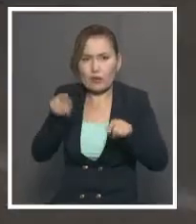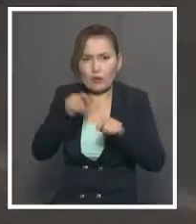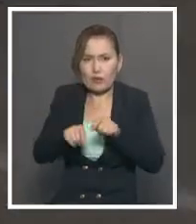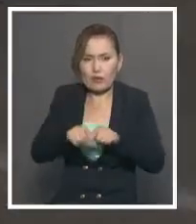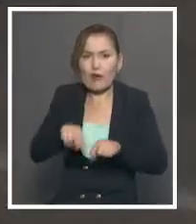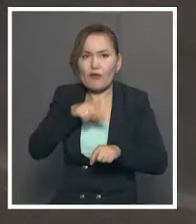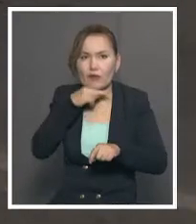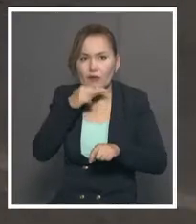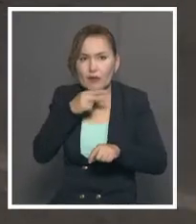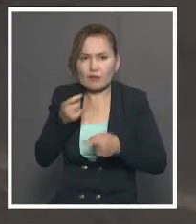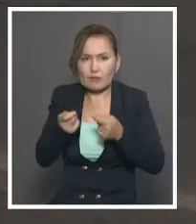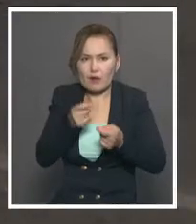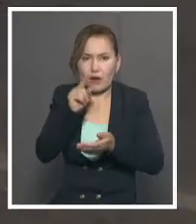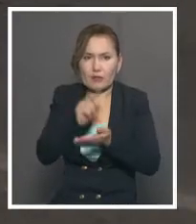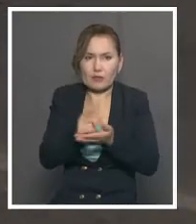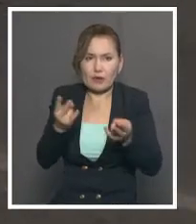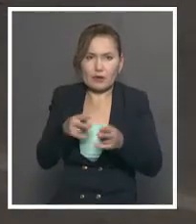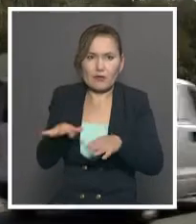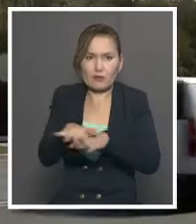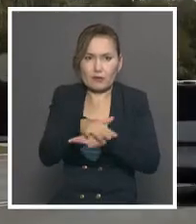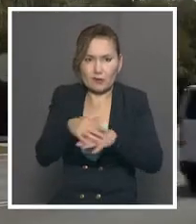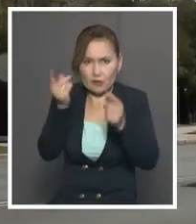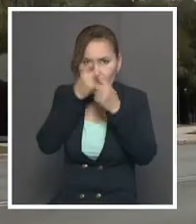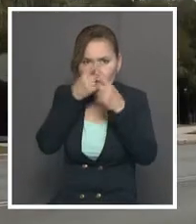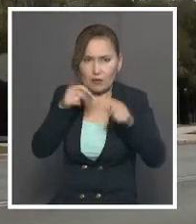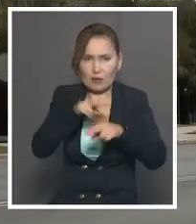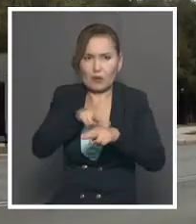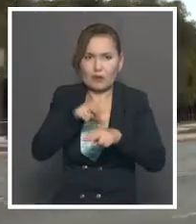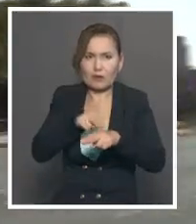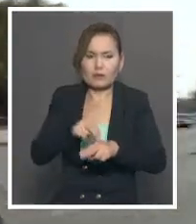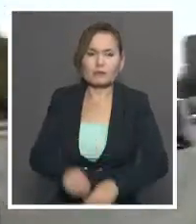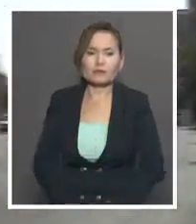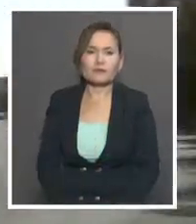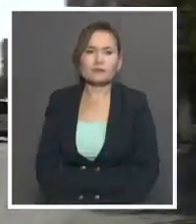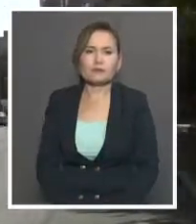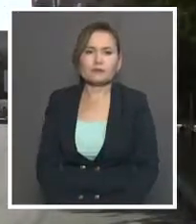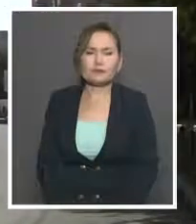ескертеді. Жақсыбек Кемал, Бақытжан Едігеев, Қазақстан ұлттық телеарнасы, Ақтөбеден.